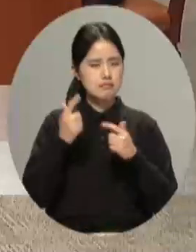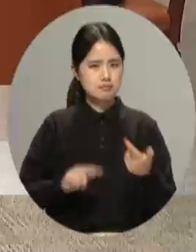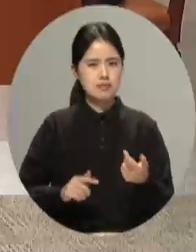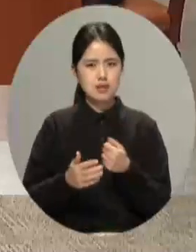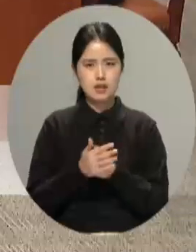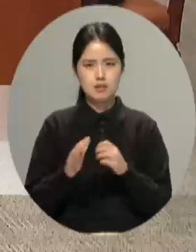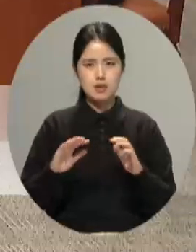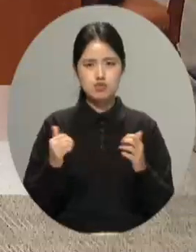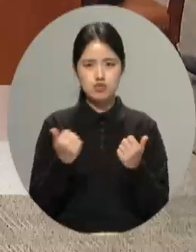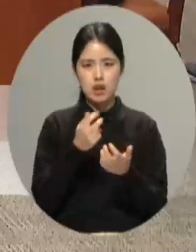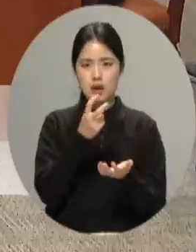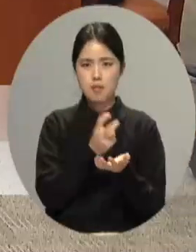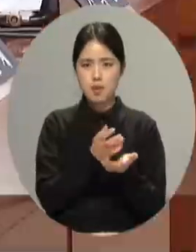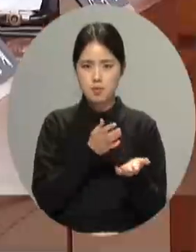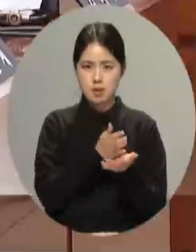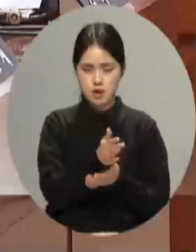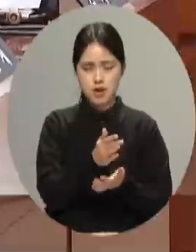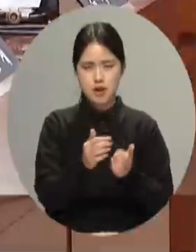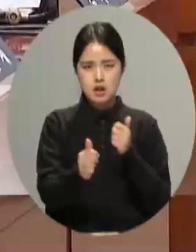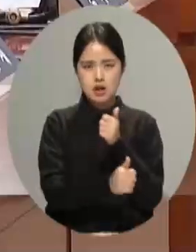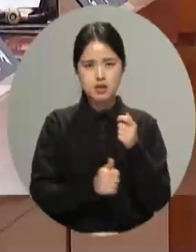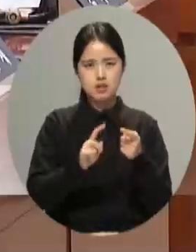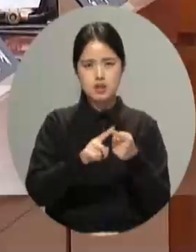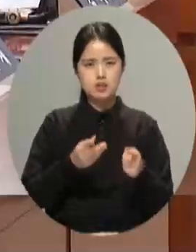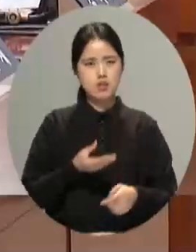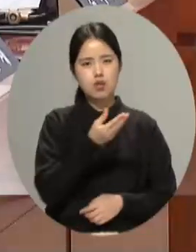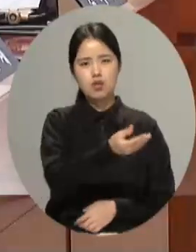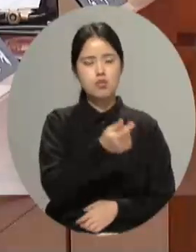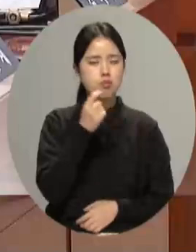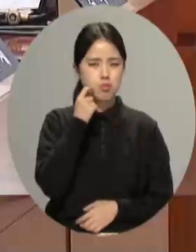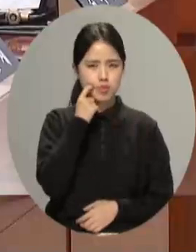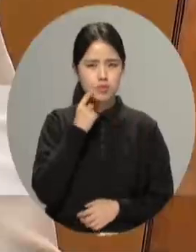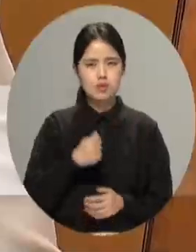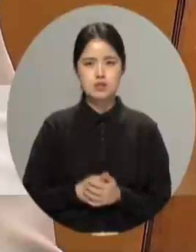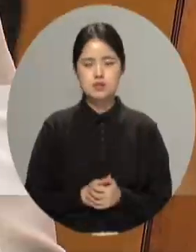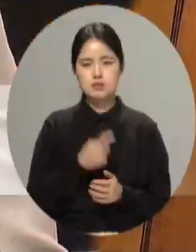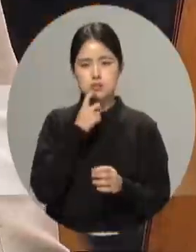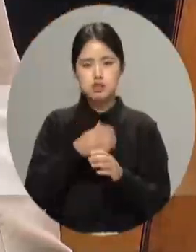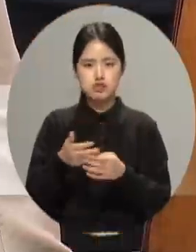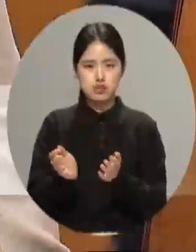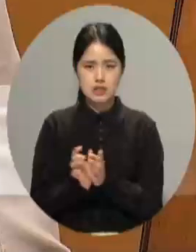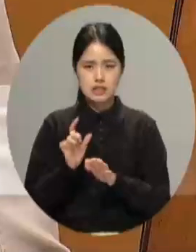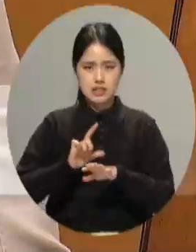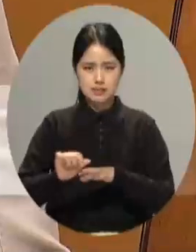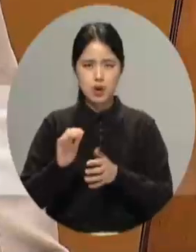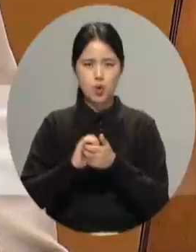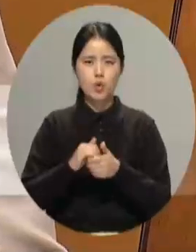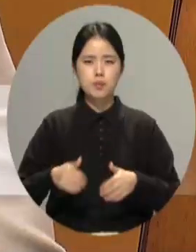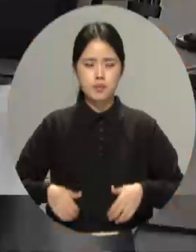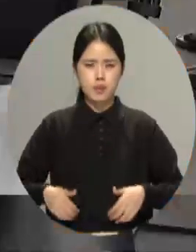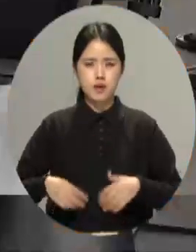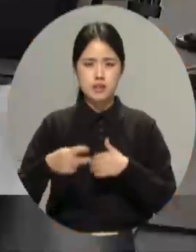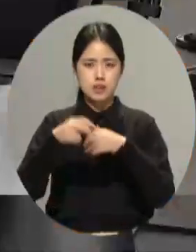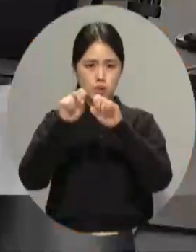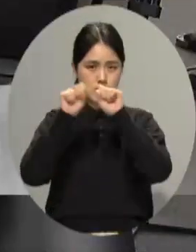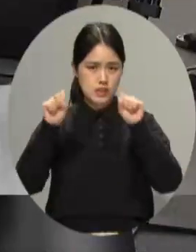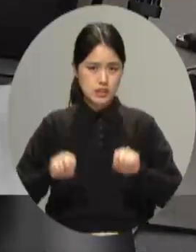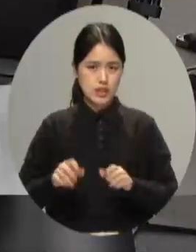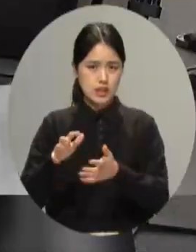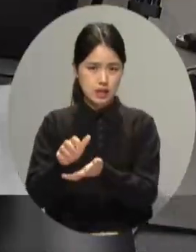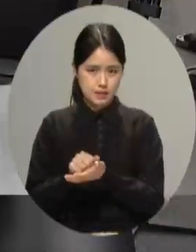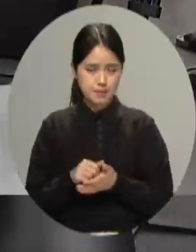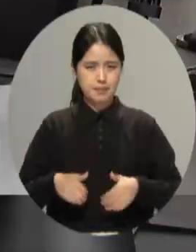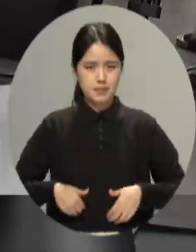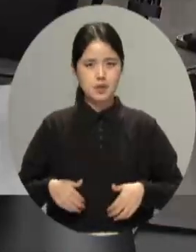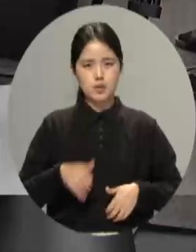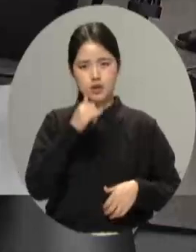법사위 안건으로는 상정되지 못했습니다 민주당은 지방의 필수 공공 의료체계 확보가 시급한만큼